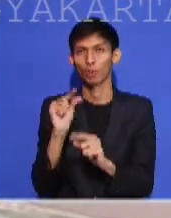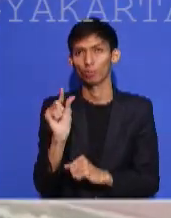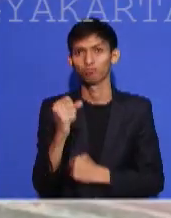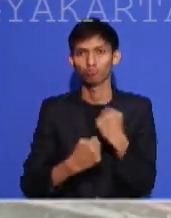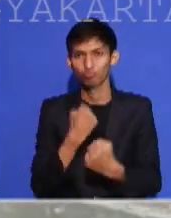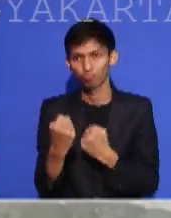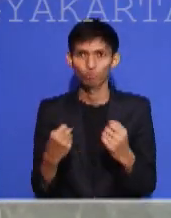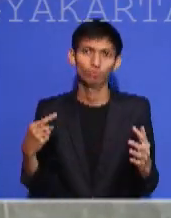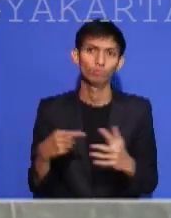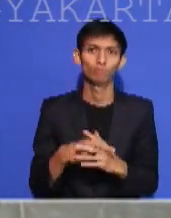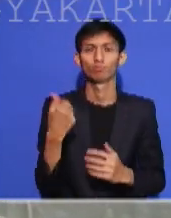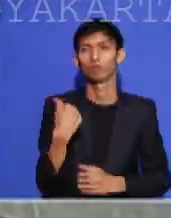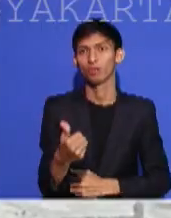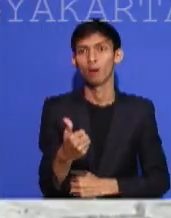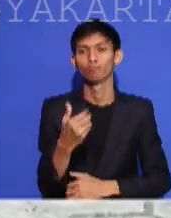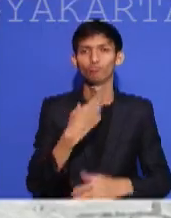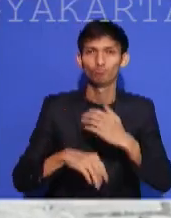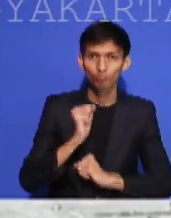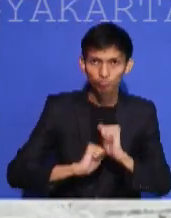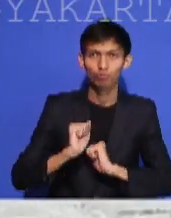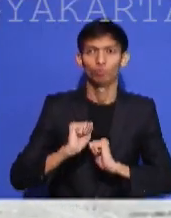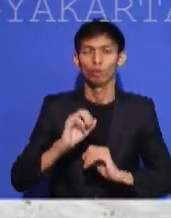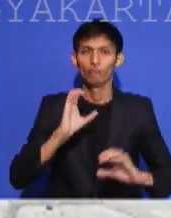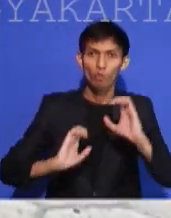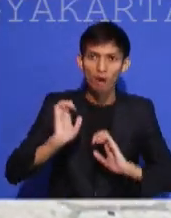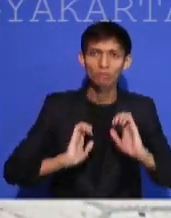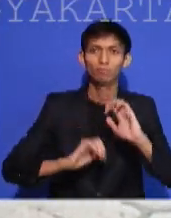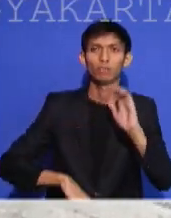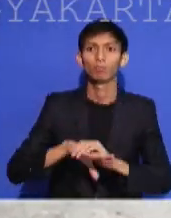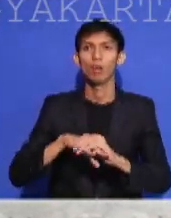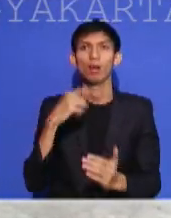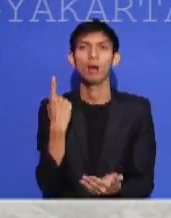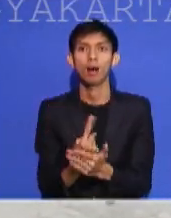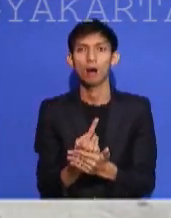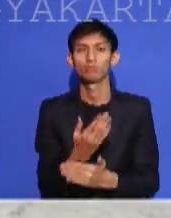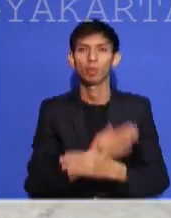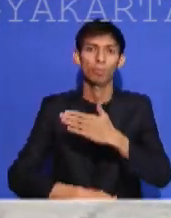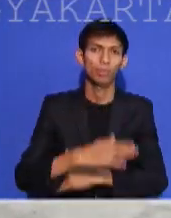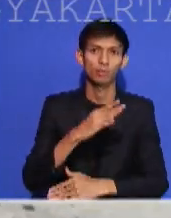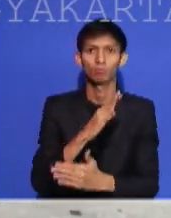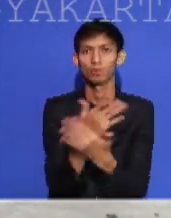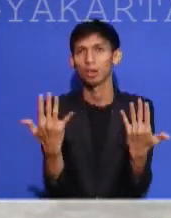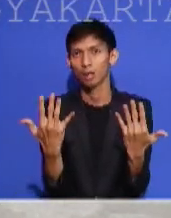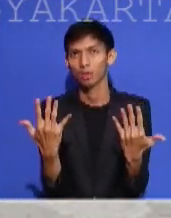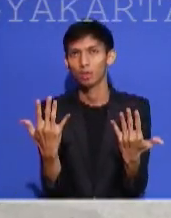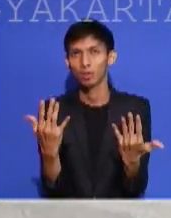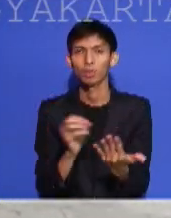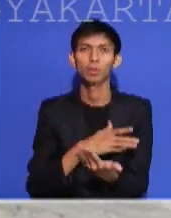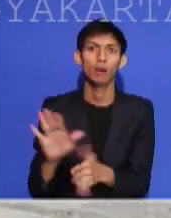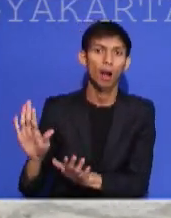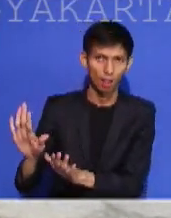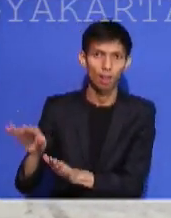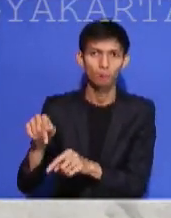diharapkan dapat terus melakukan evaluasi sehingga pemenuhan hak-hak kaum dibel maupun masyarakat Marginal lainnya dapat